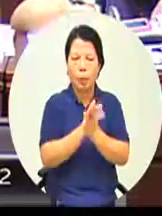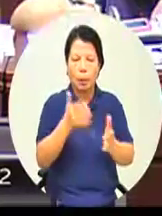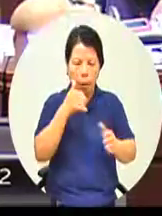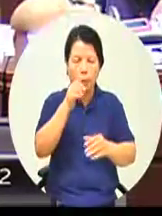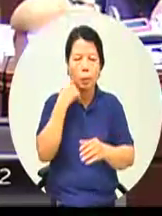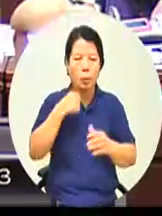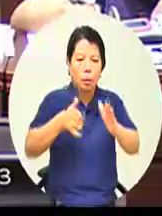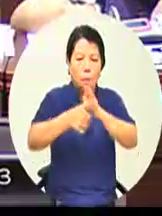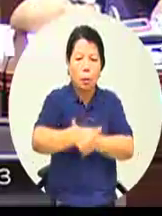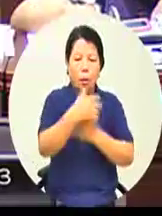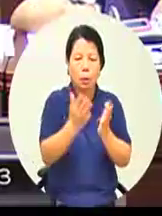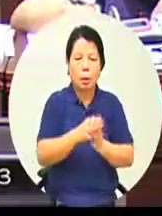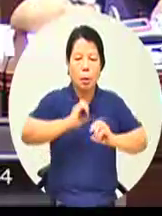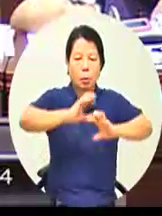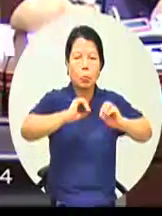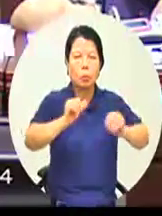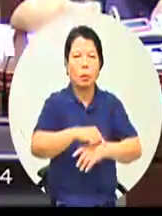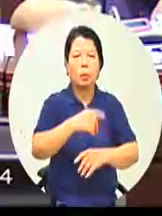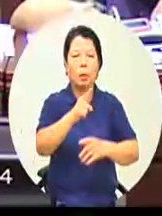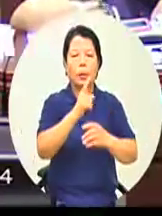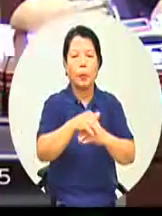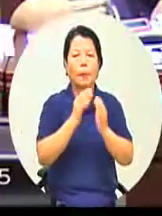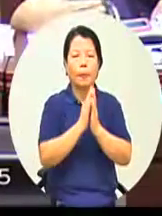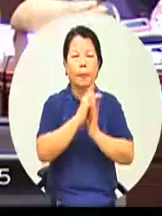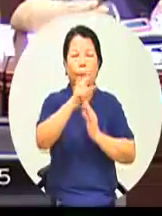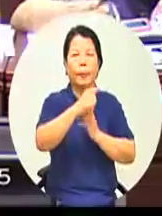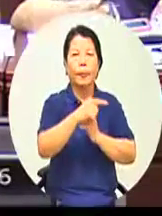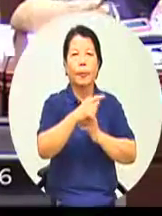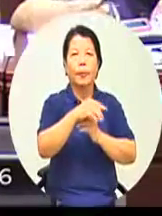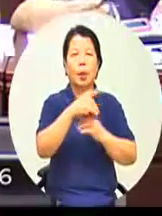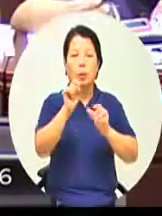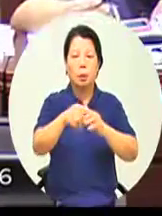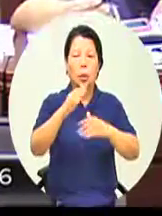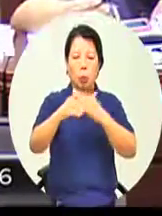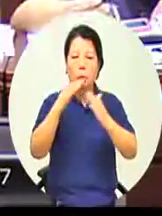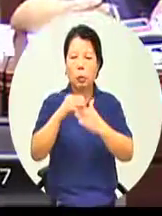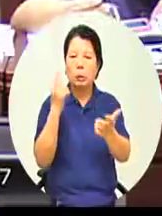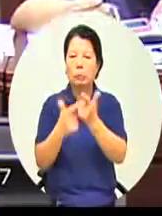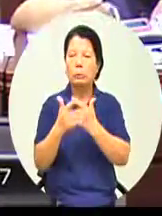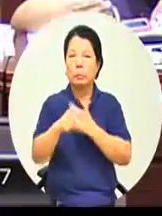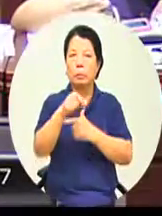热忱想传递宗教讯息哦，这个其实在校园内是不妥的了。嗯。